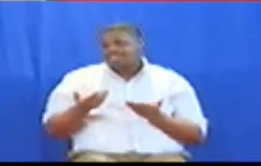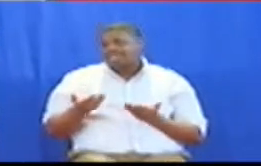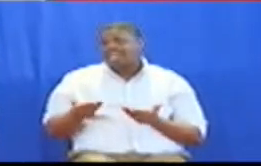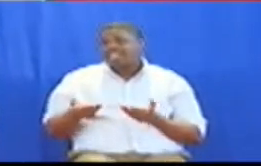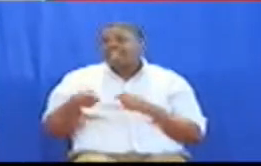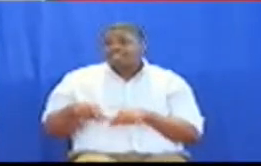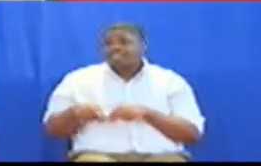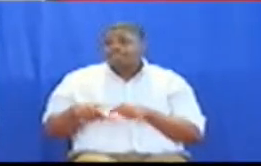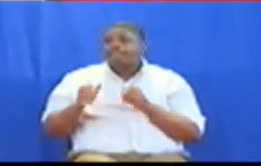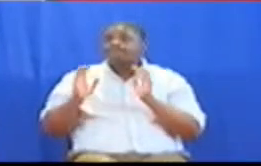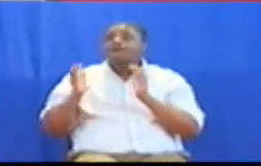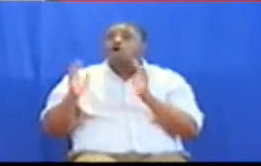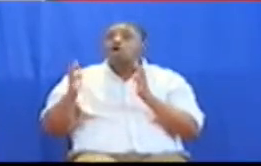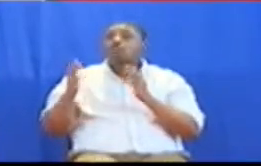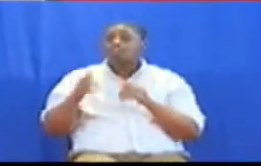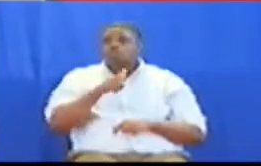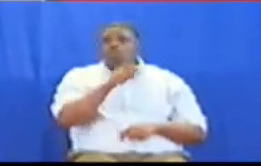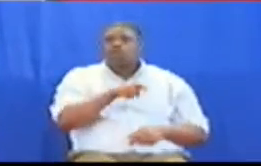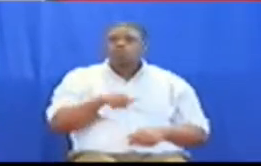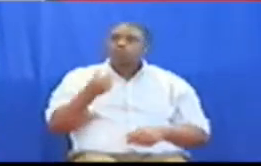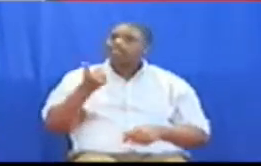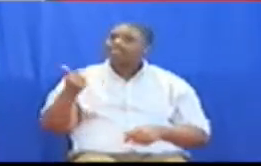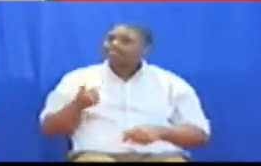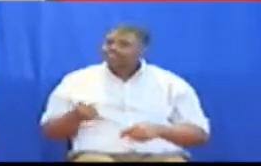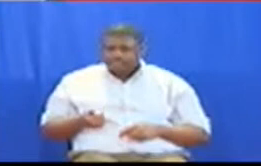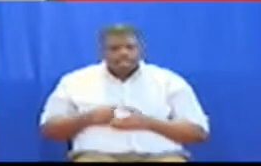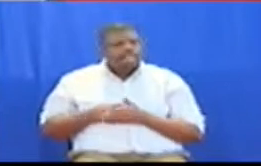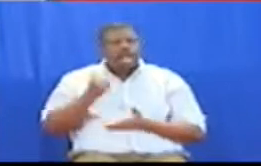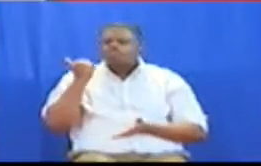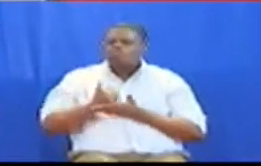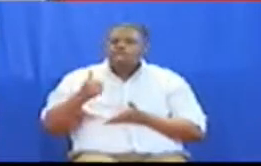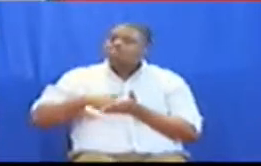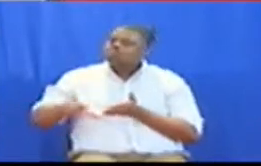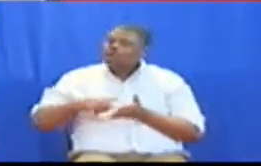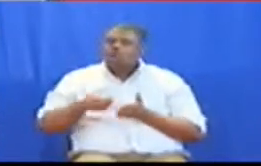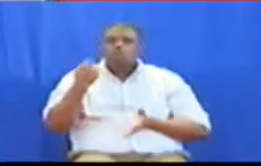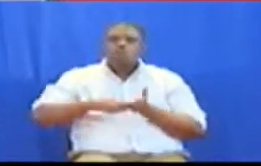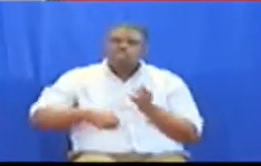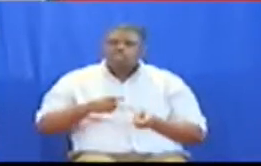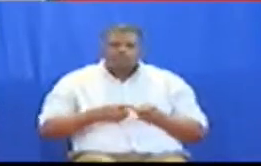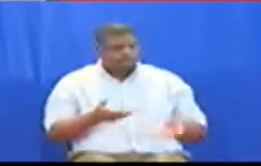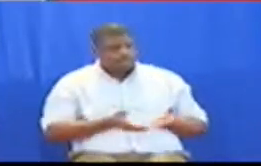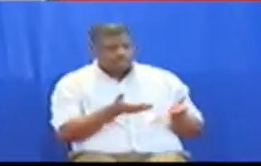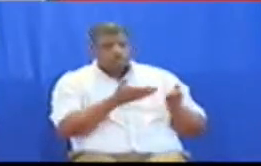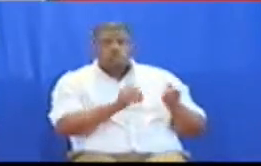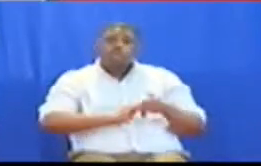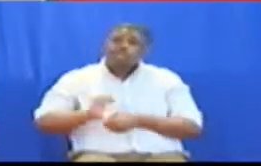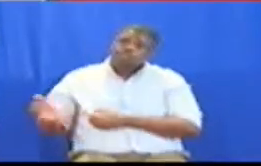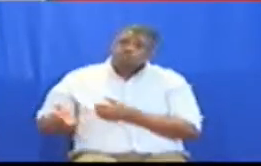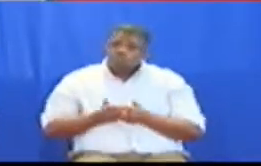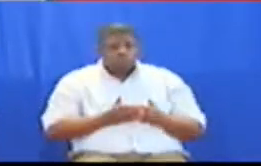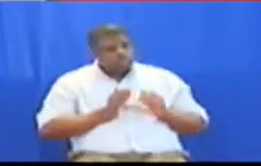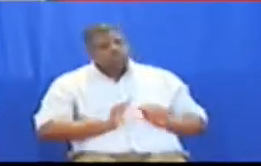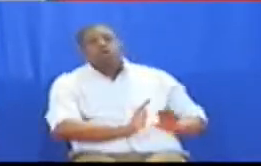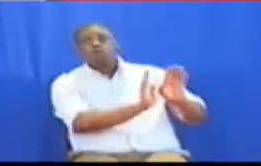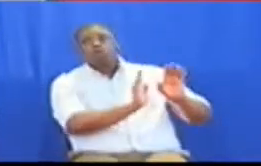kuwapigia makofi Watanzania. Watanzania wamelipa kodi, ndio maana maendeleo yamerudi kwao, na